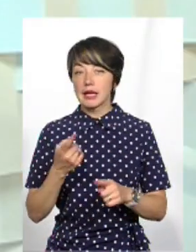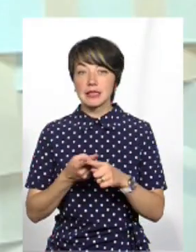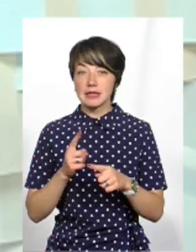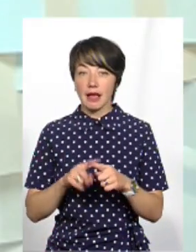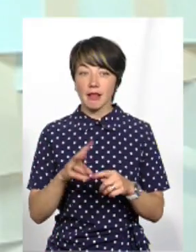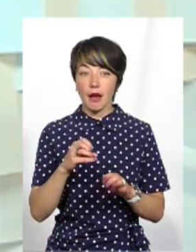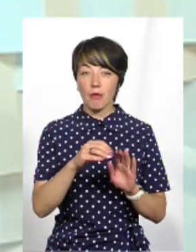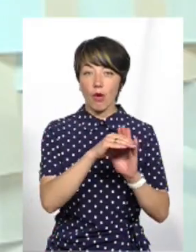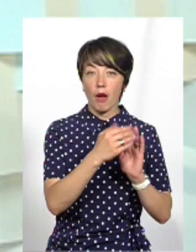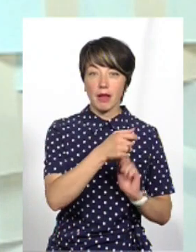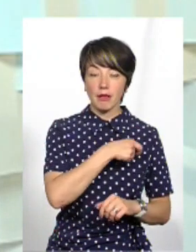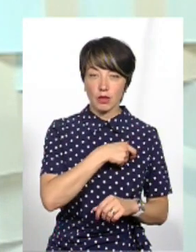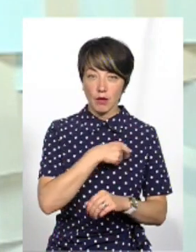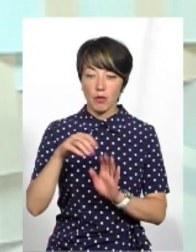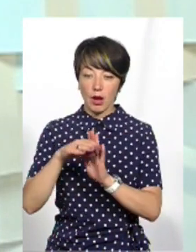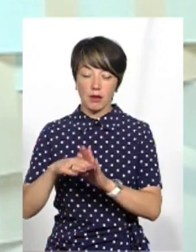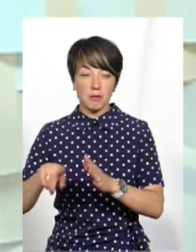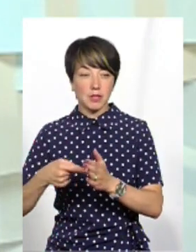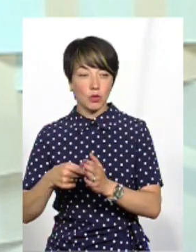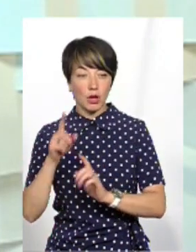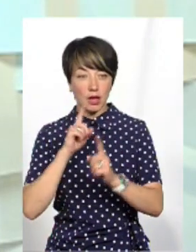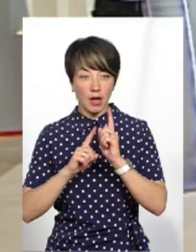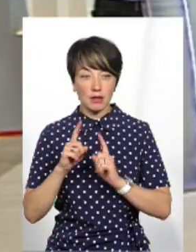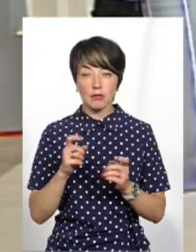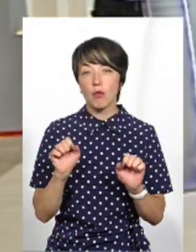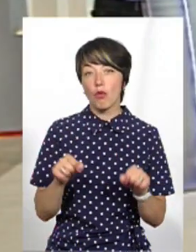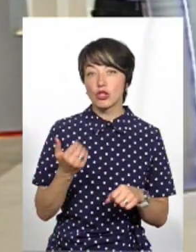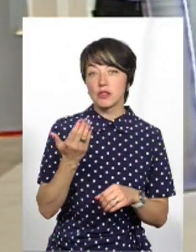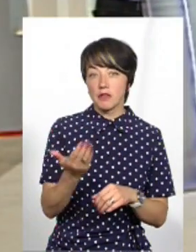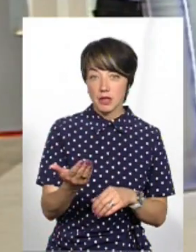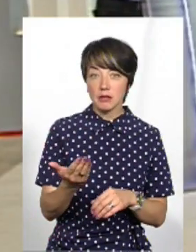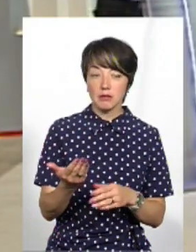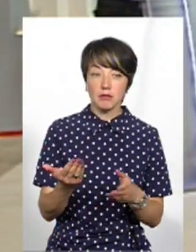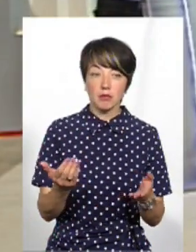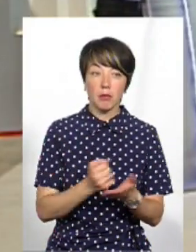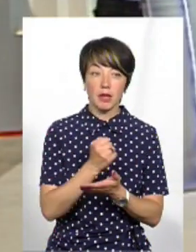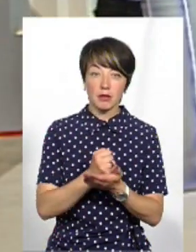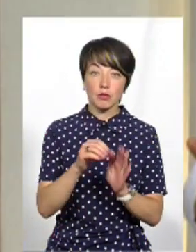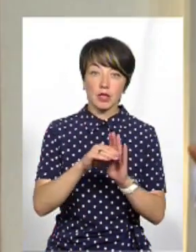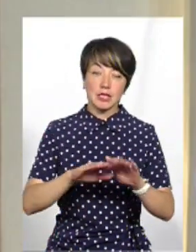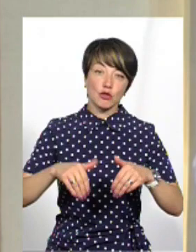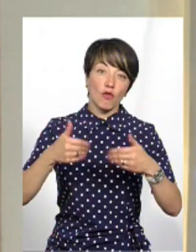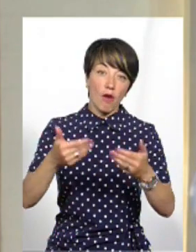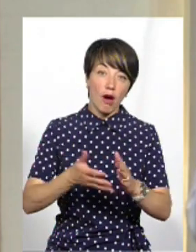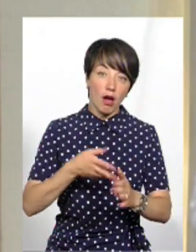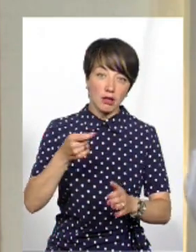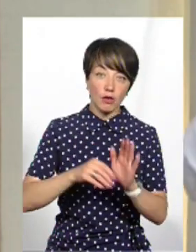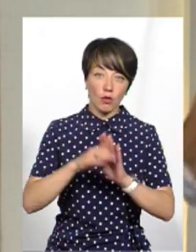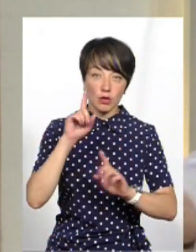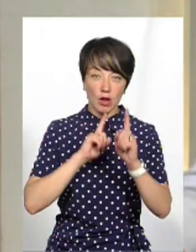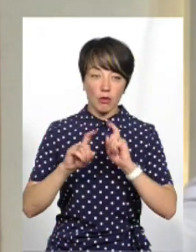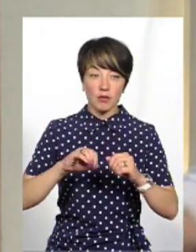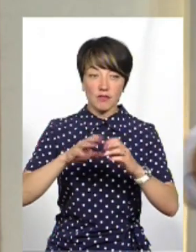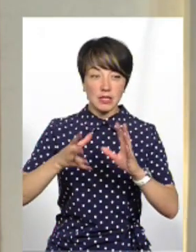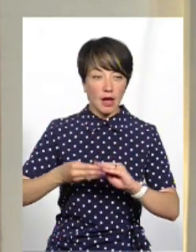програма там депутата, а це програма міської ради або так, ну може він і прийняти якусь там програму зініціювати в Верховній Раді ага.